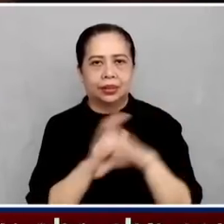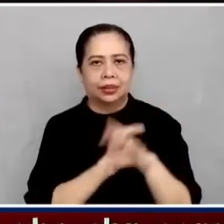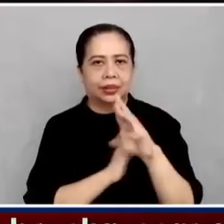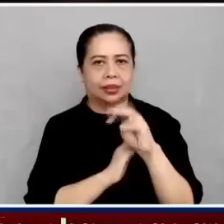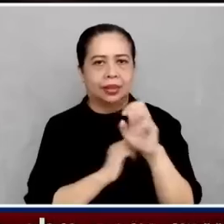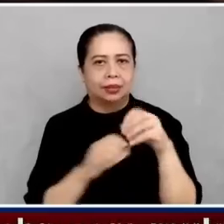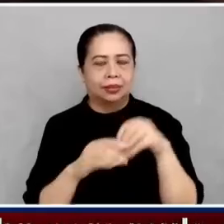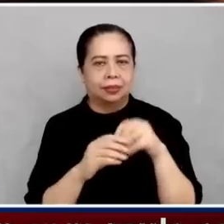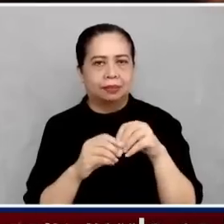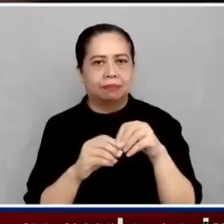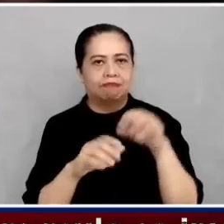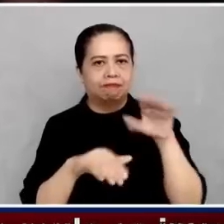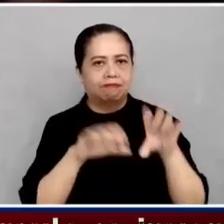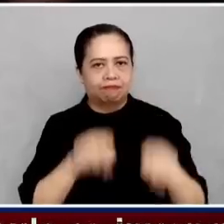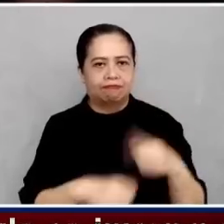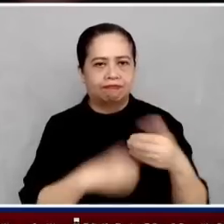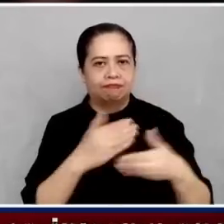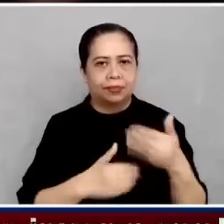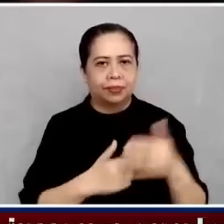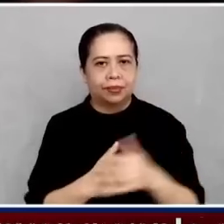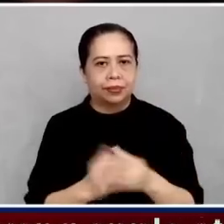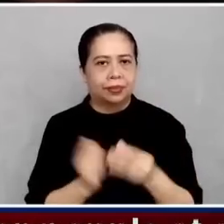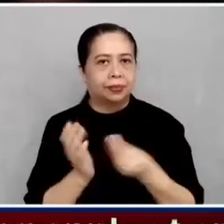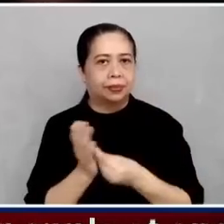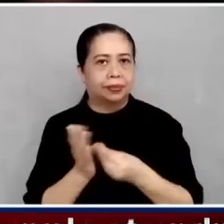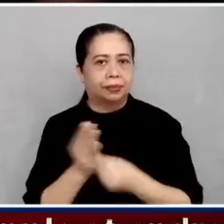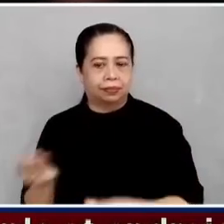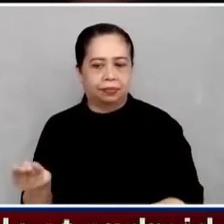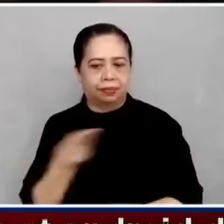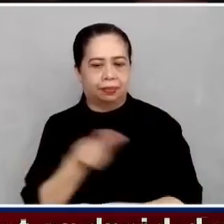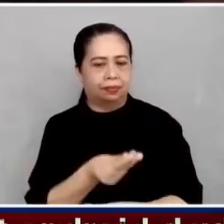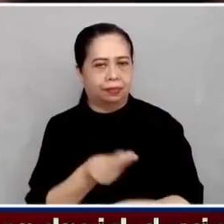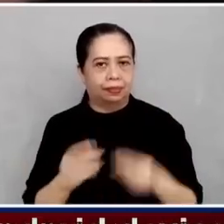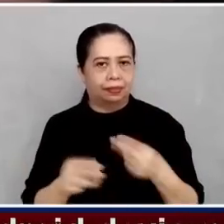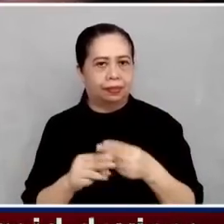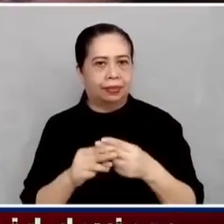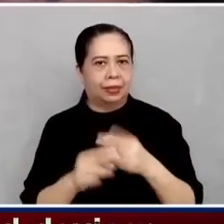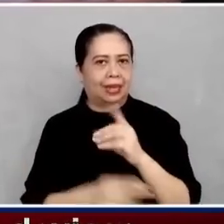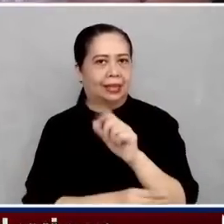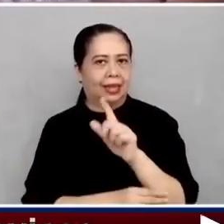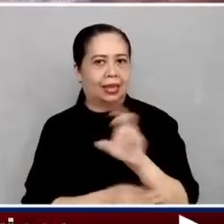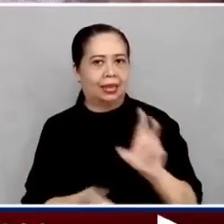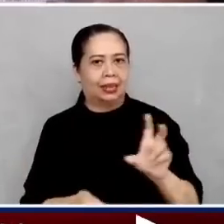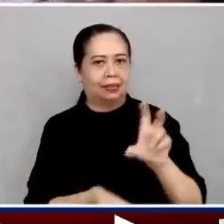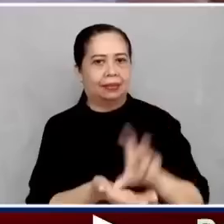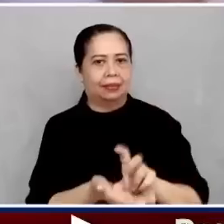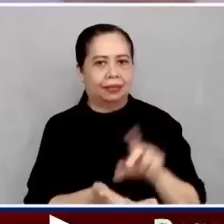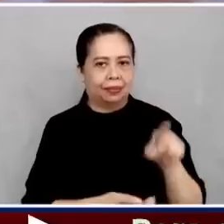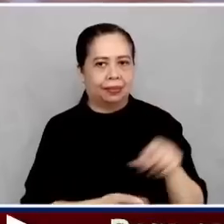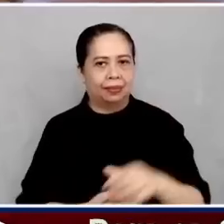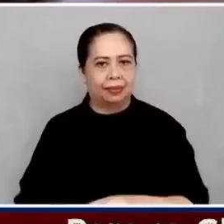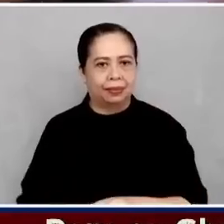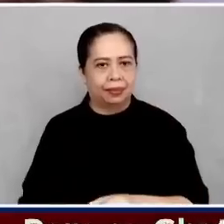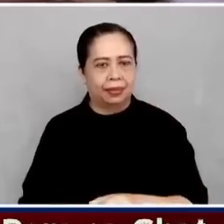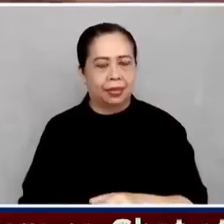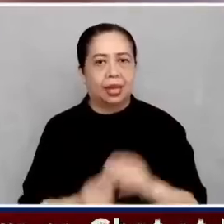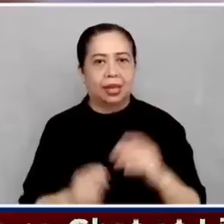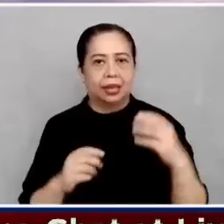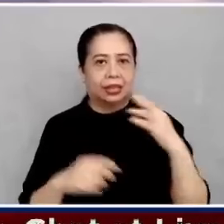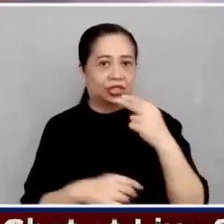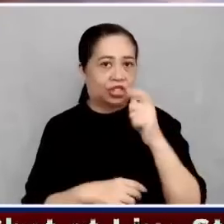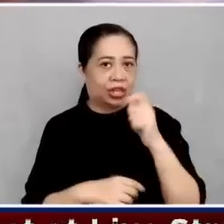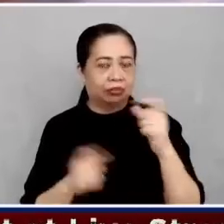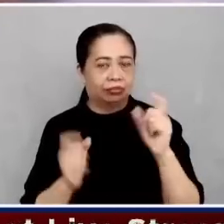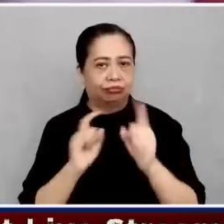isang entrapment operation. Pera ito na ibinayad ng biktimang si Dale sa investment na alok ni Batapa. Nakipag-chat umano sa kanya